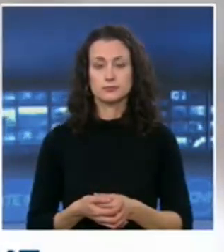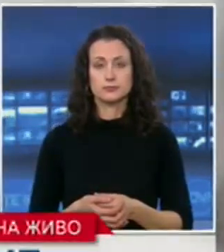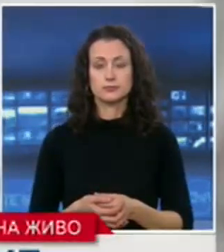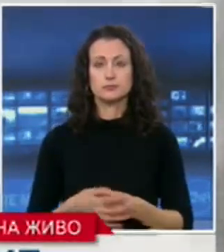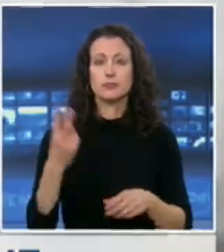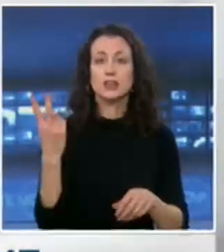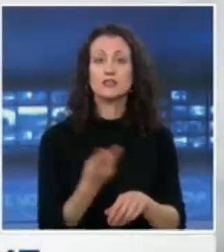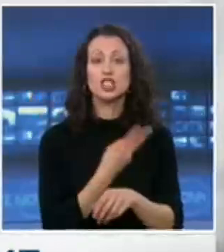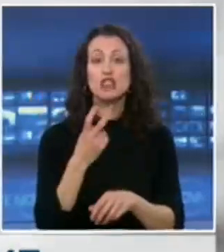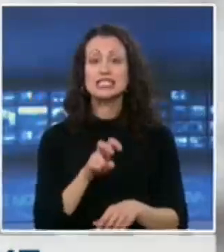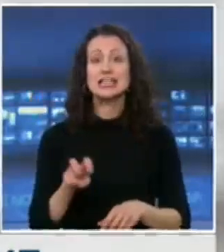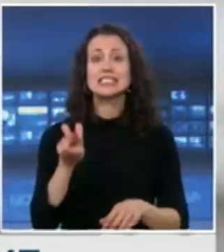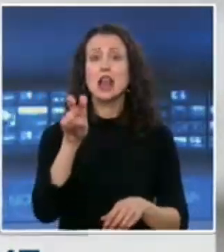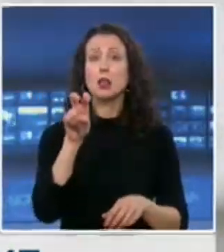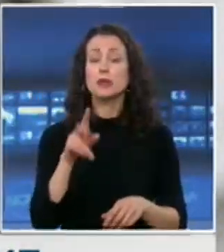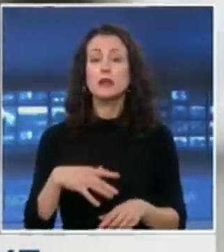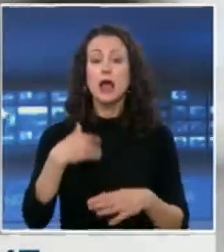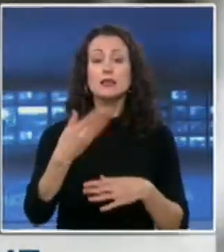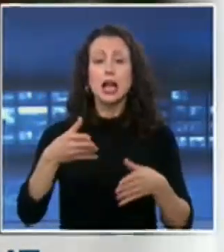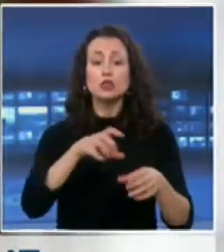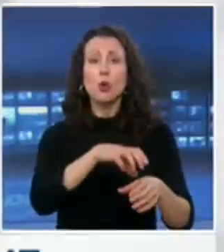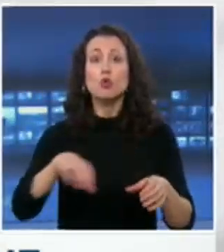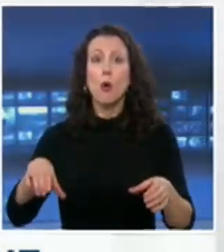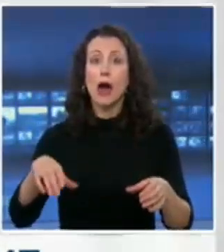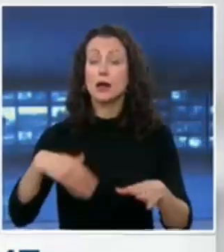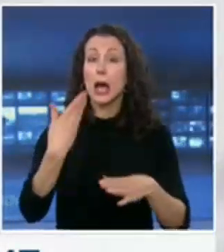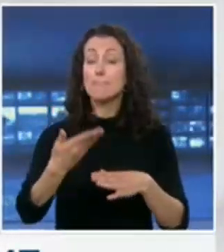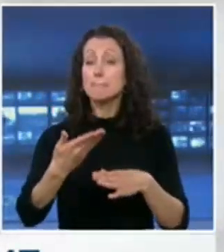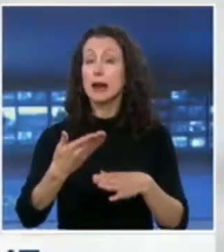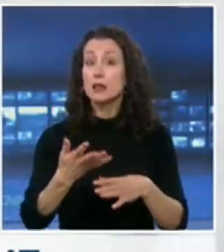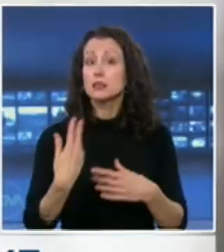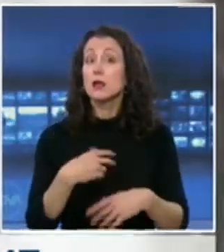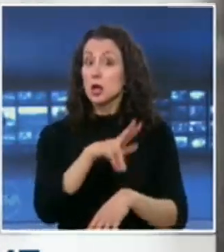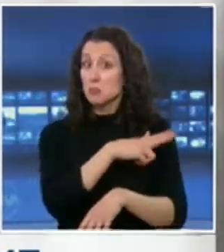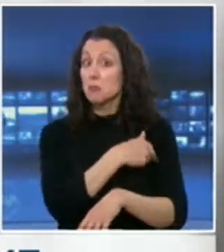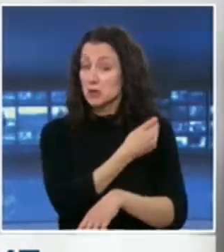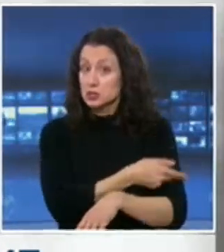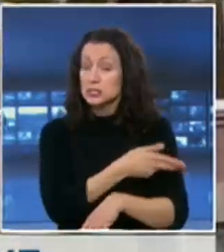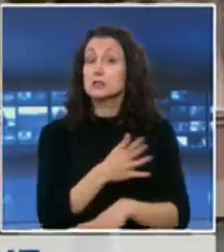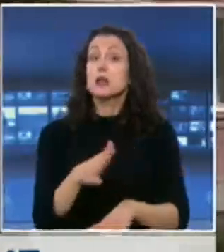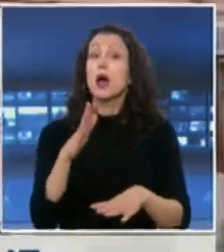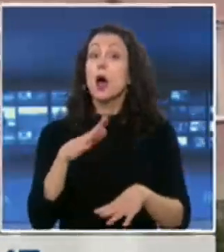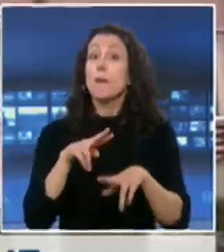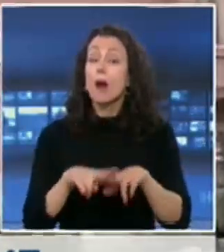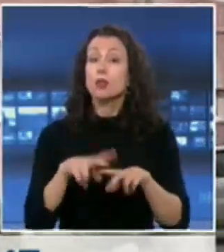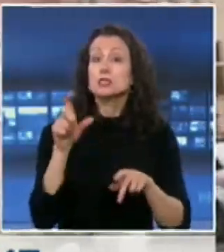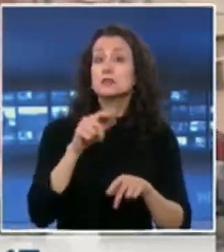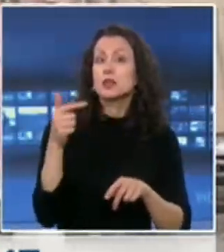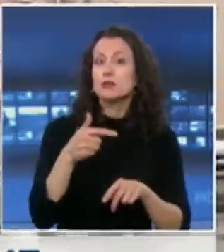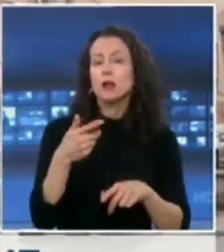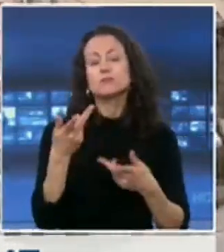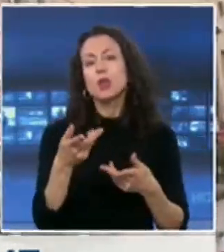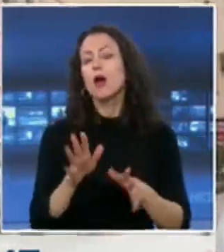Два часа на стълбите и на тротуара пред клиника на Пловдивската университетска болница Свети Георги. Толкова време са оставени да чакат